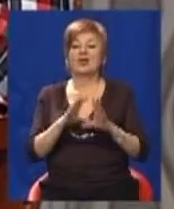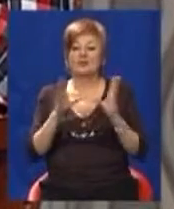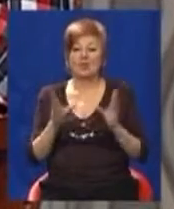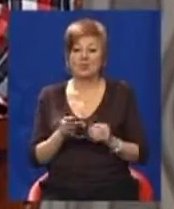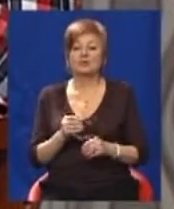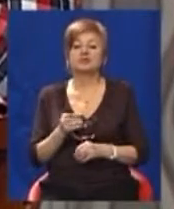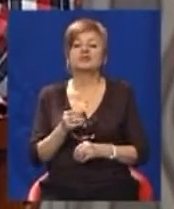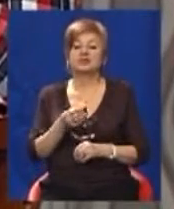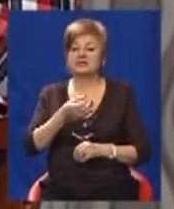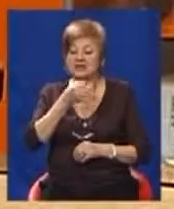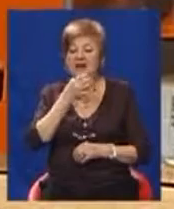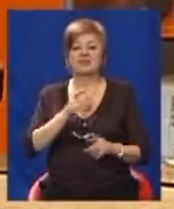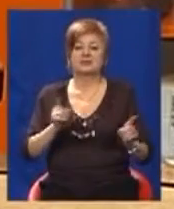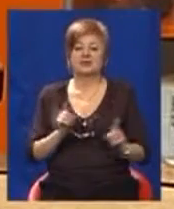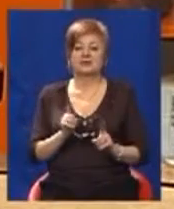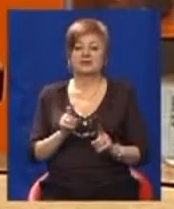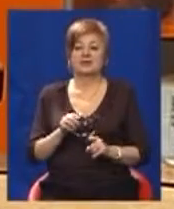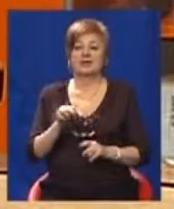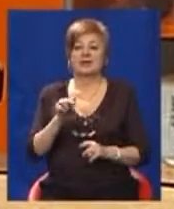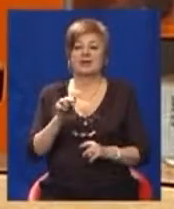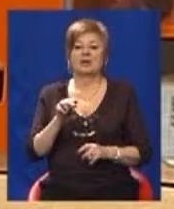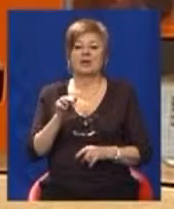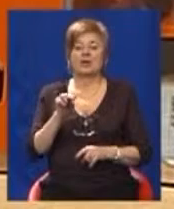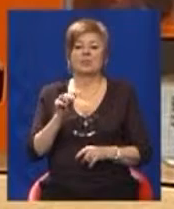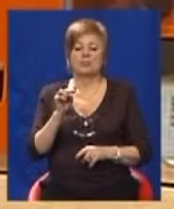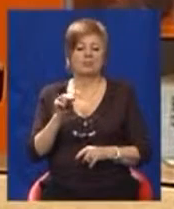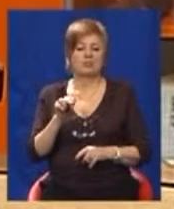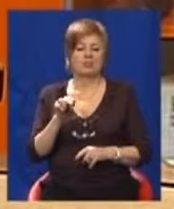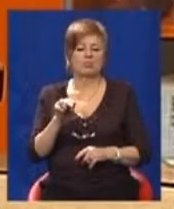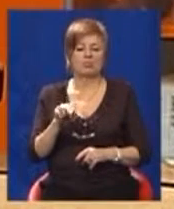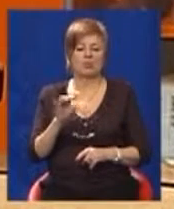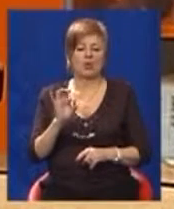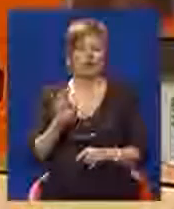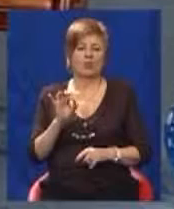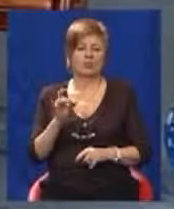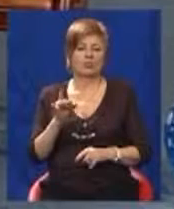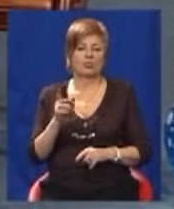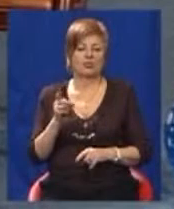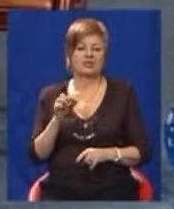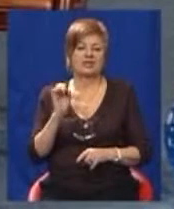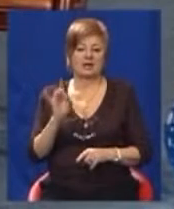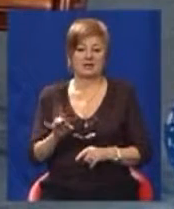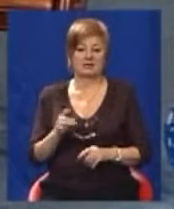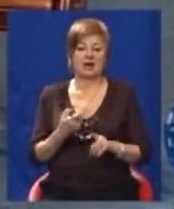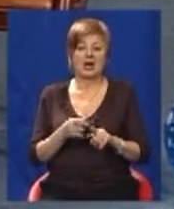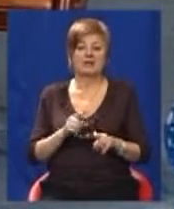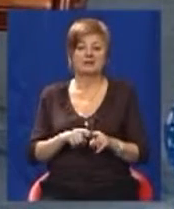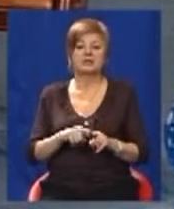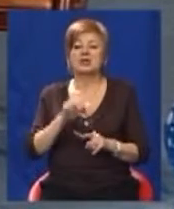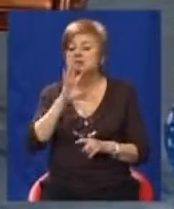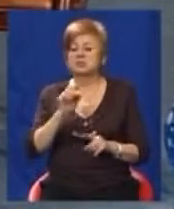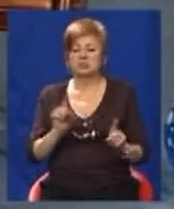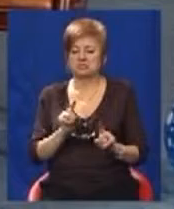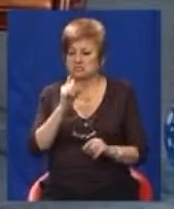породи песиків подобаються? Примеру, датський брохольмер. А що ти знаєш про таку породу песиків? Що це взагалі